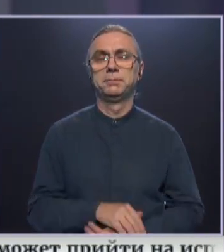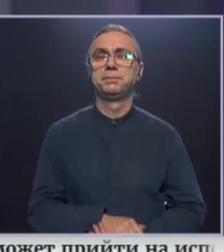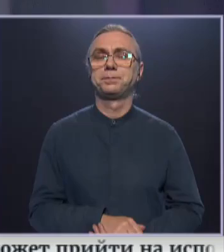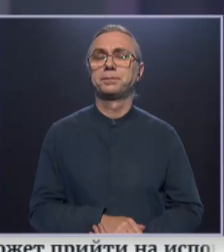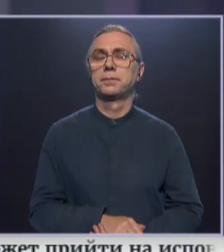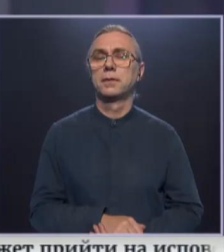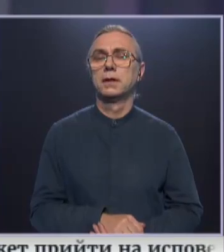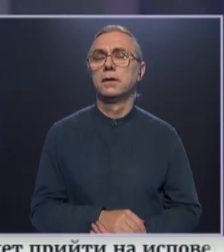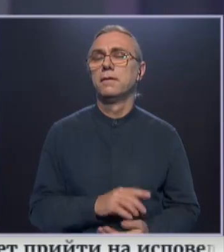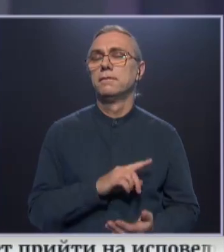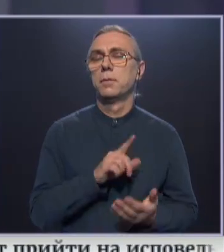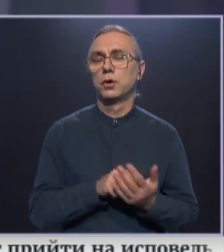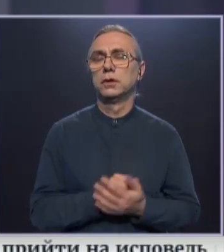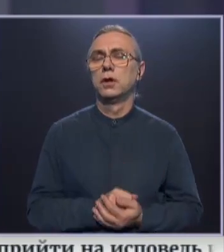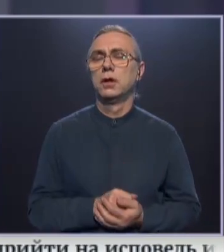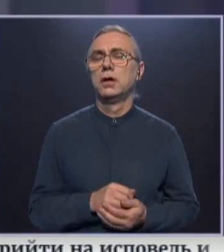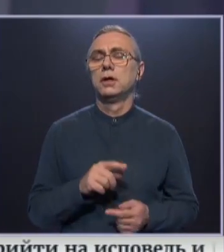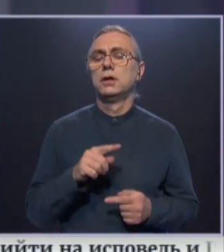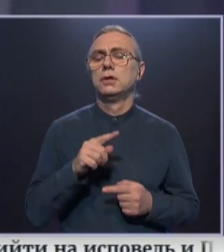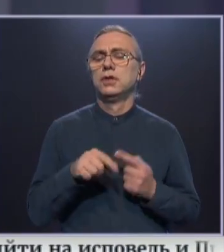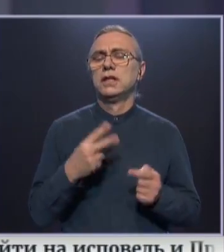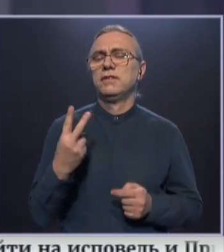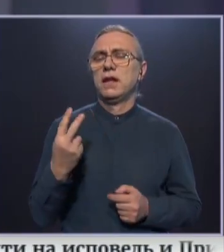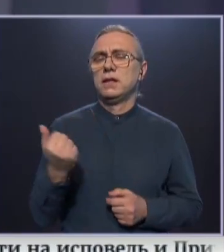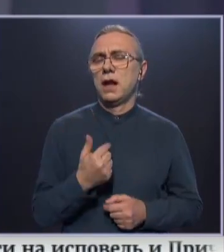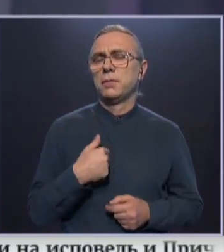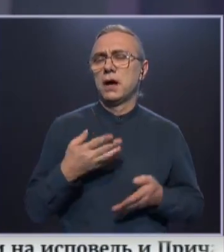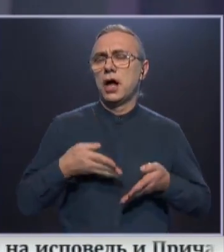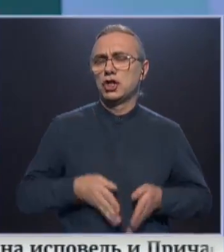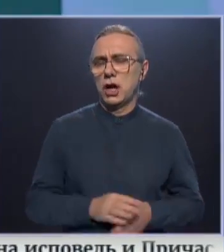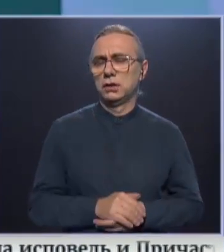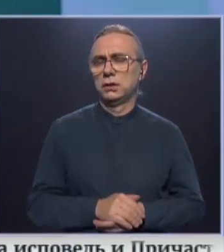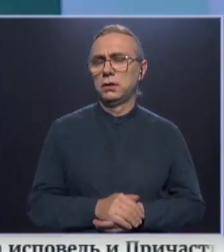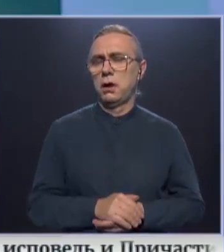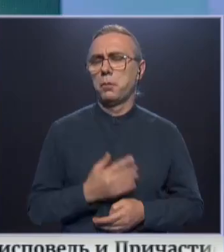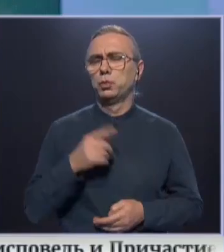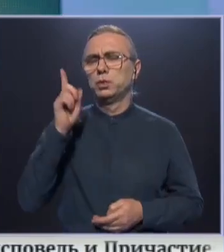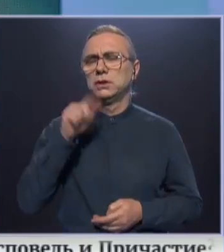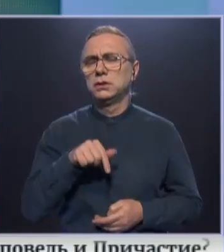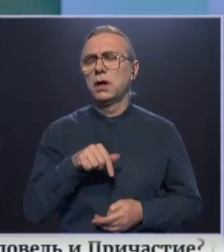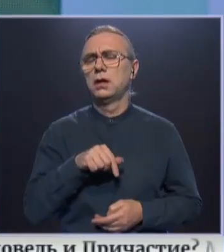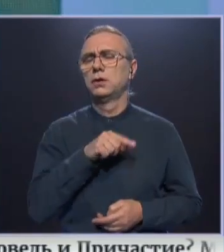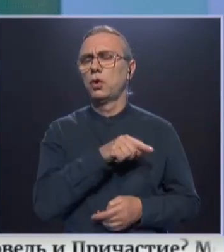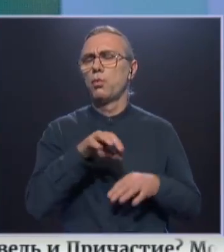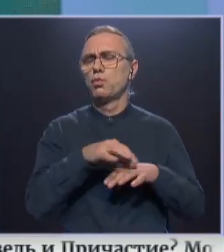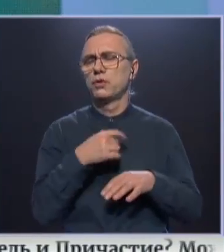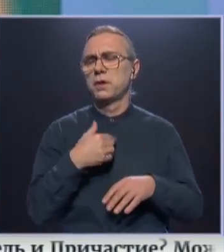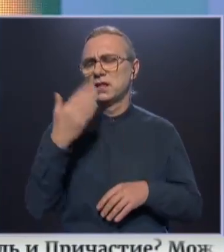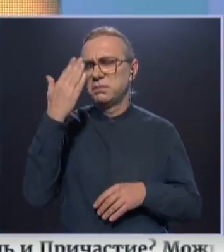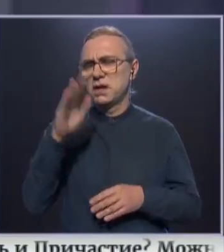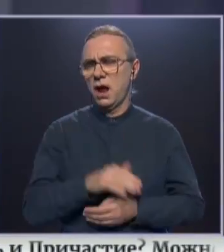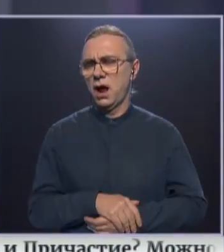Мне через 2 недели рожать. Узнала, что муж не изменяет. Вижу, что он меня разлюбил. Он просит, не просит остаться и не